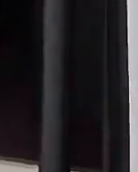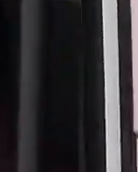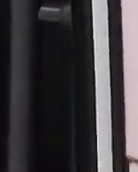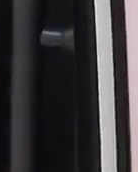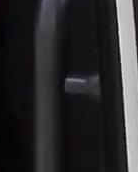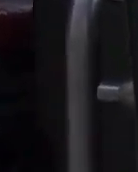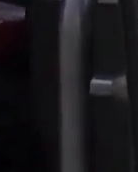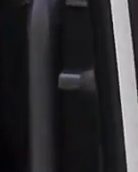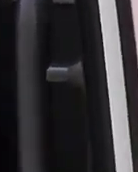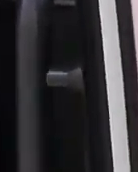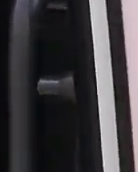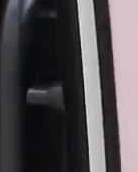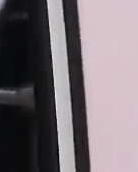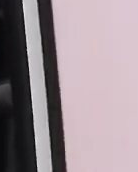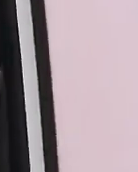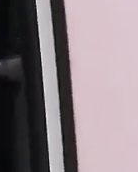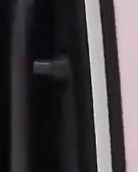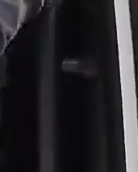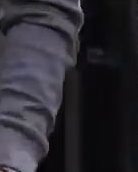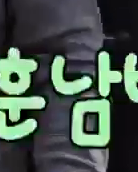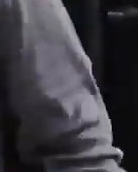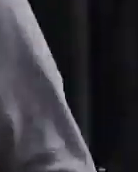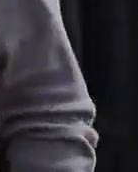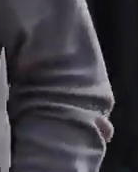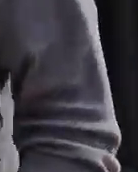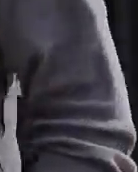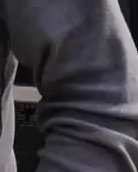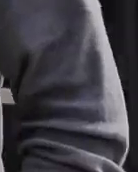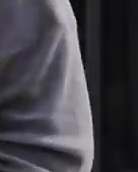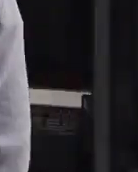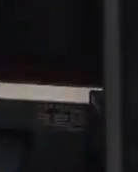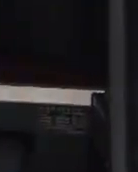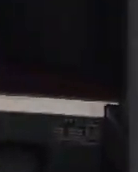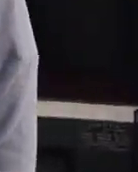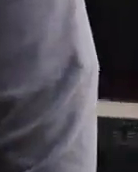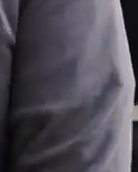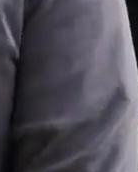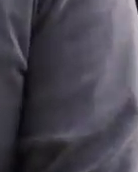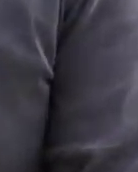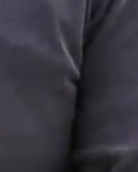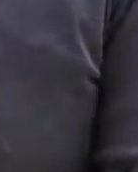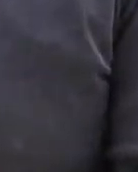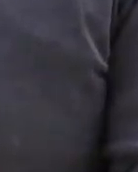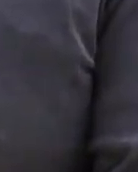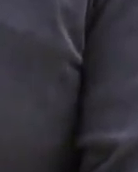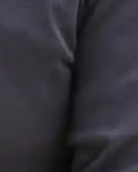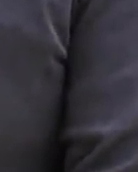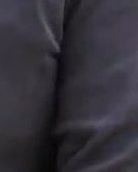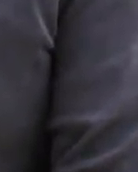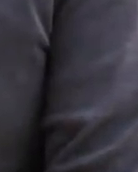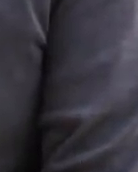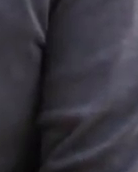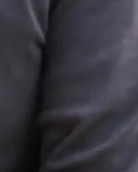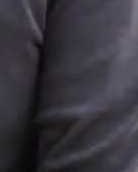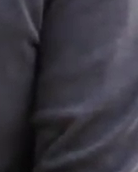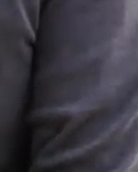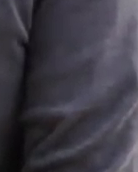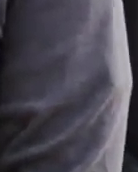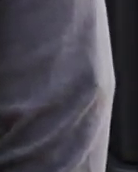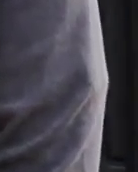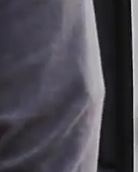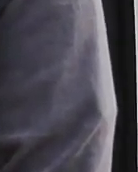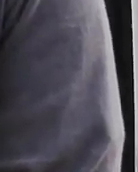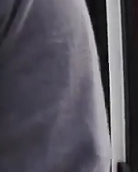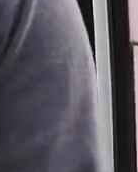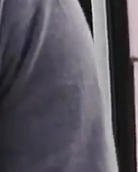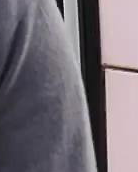왔대요? 안녕하세요, 반갑습니다. 아, 안녕하세요. 아유, 호남이 애시네요. 아니 네. 어떤 일로 이렇게 오신 거예요? 아, 저희가